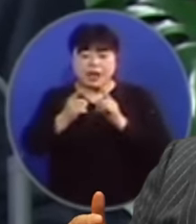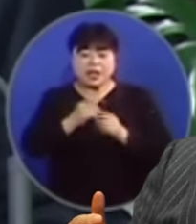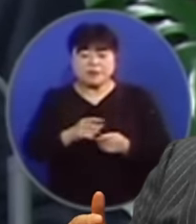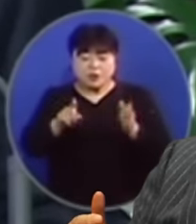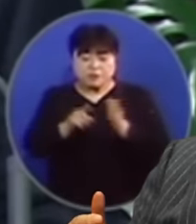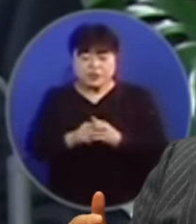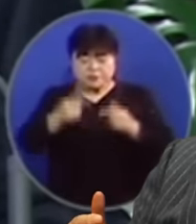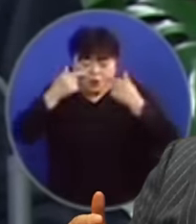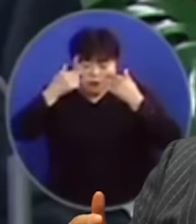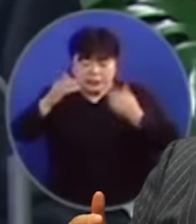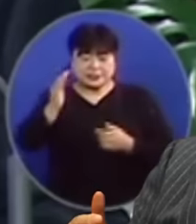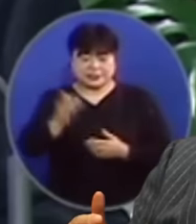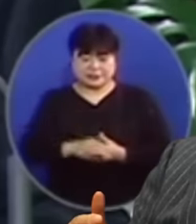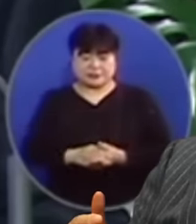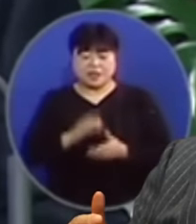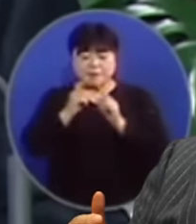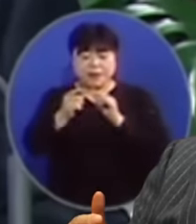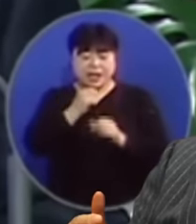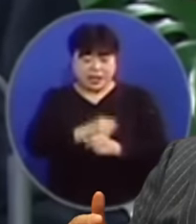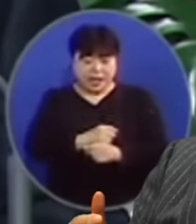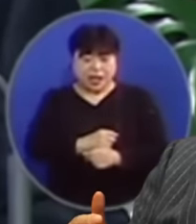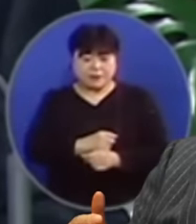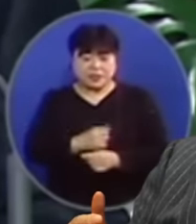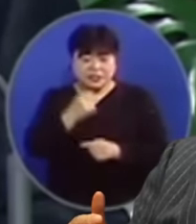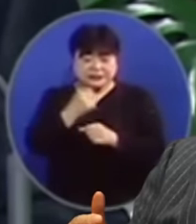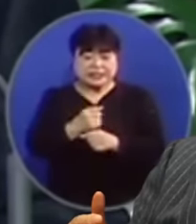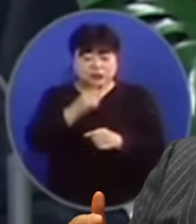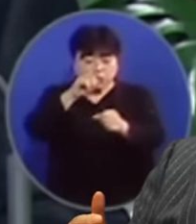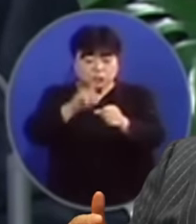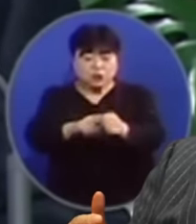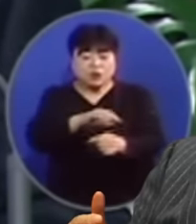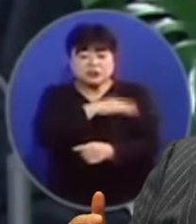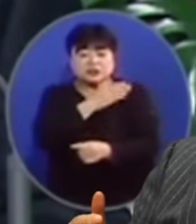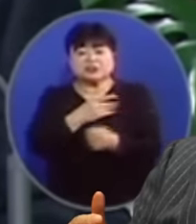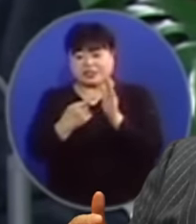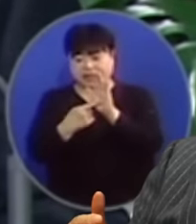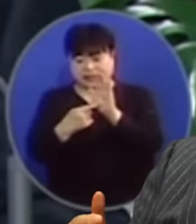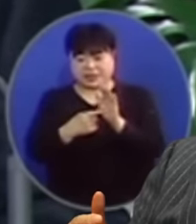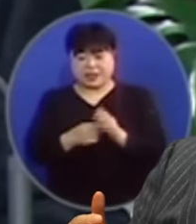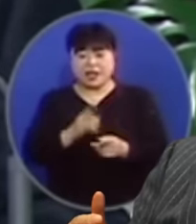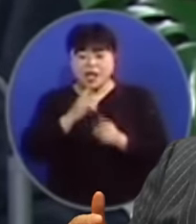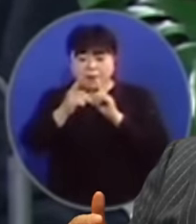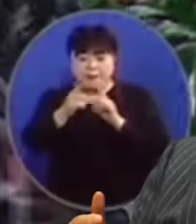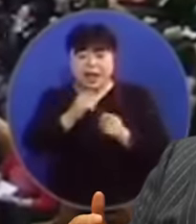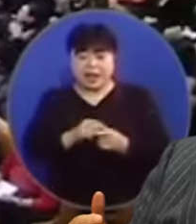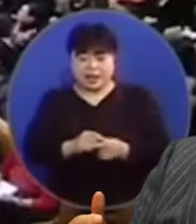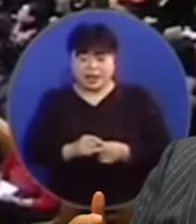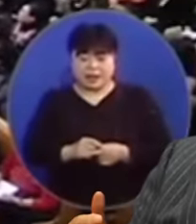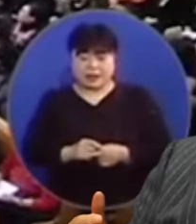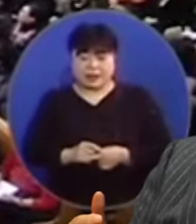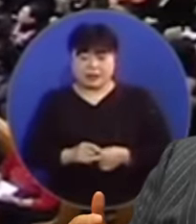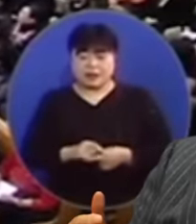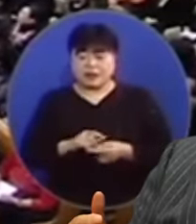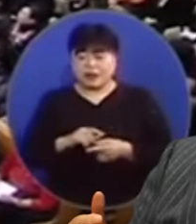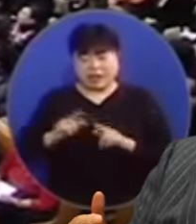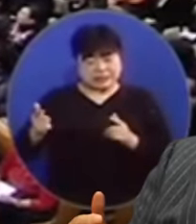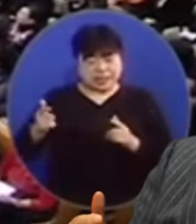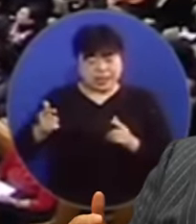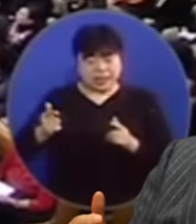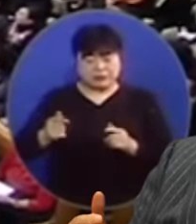믿음이 뚜렷해지고, 말을 해야 창조적인 능력이 나타나는 것입니다. 말을 여러분 부인해버리면